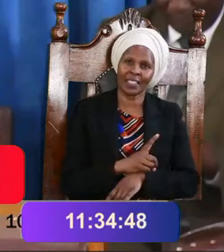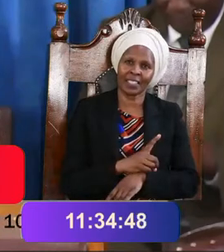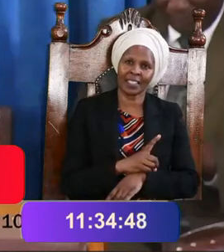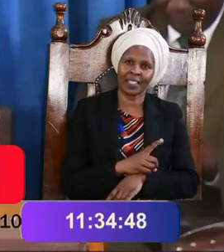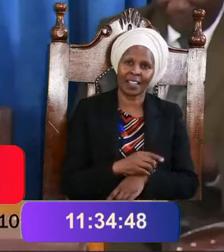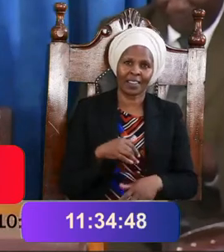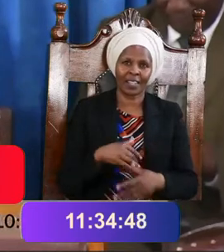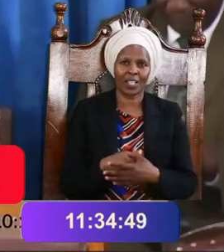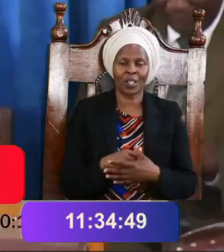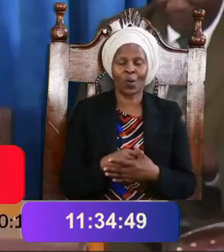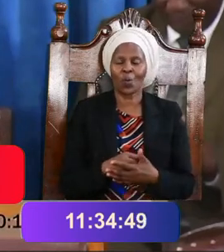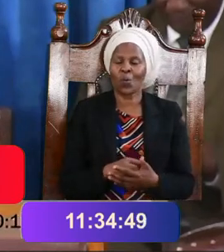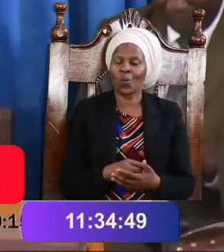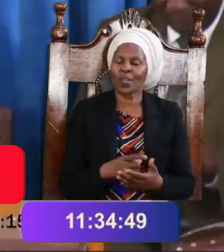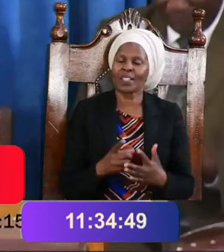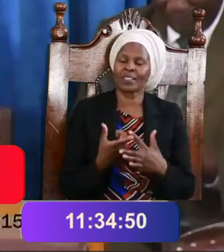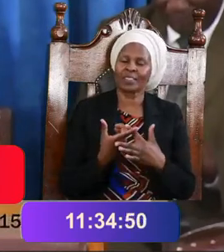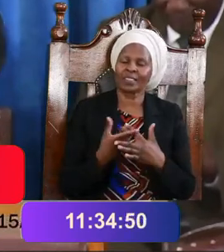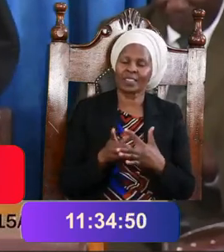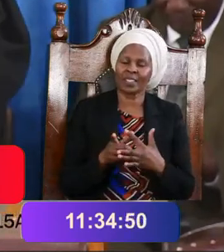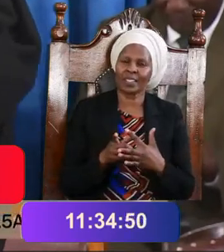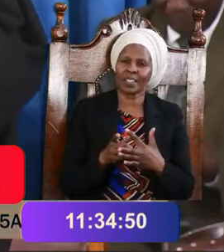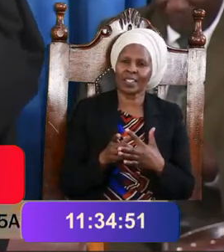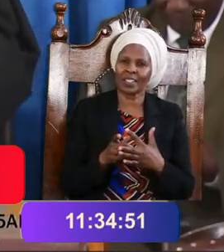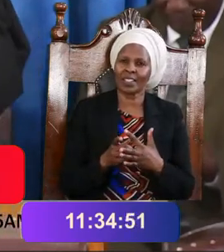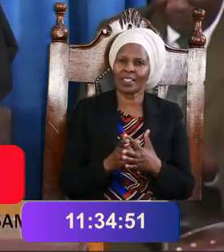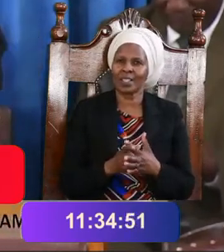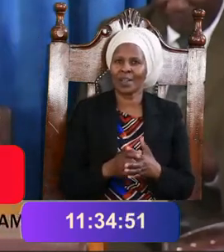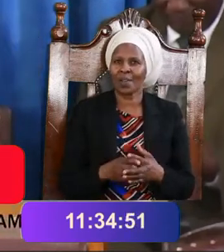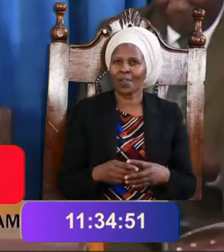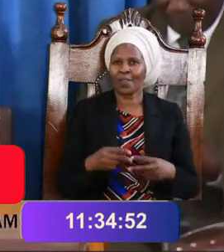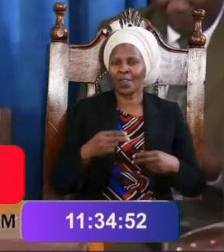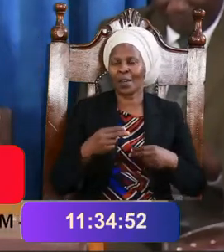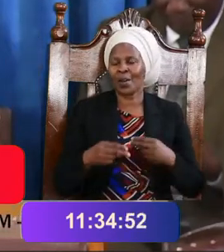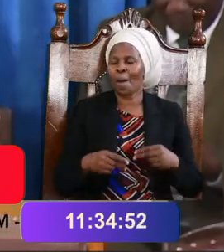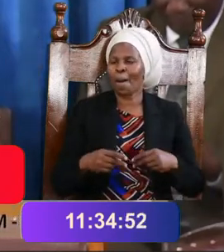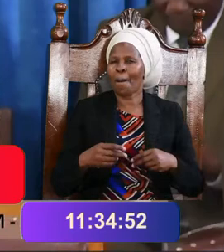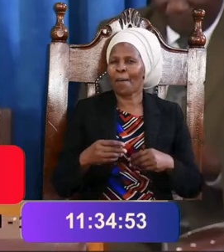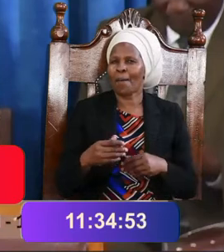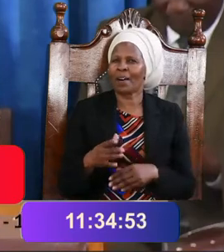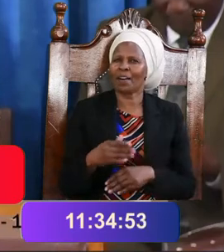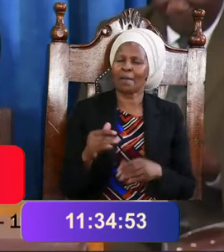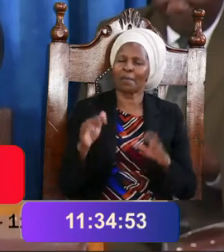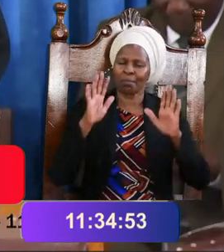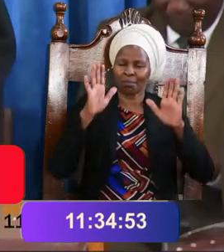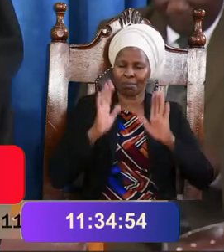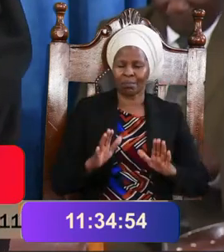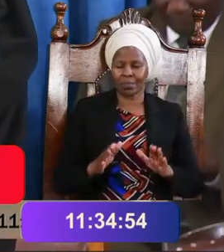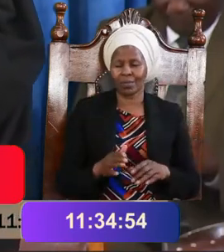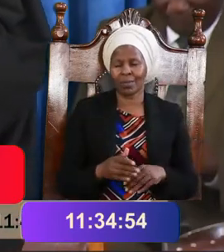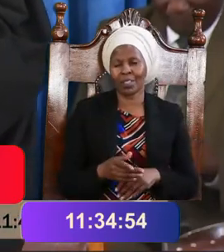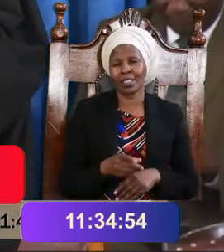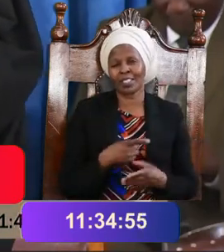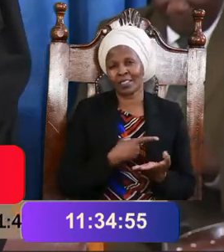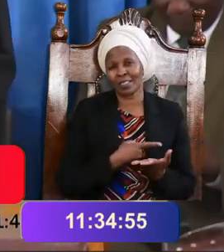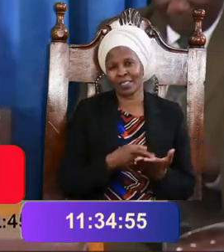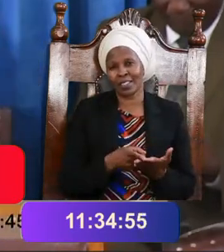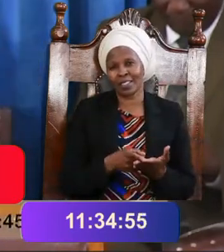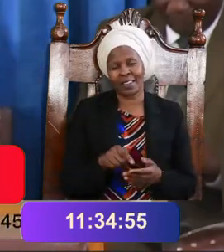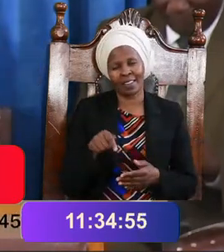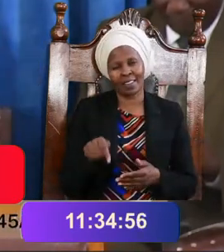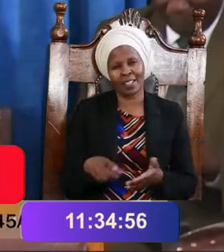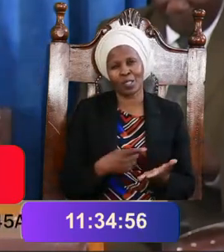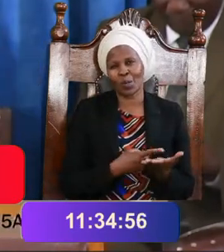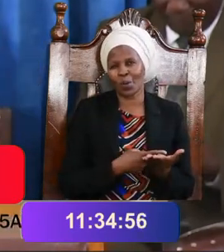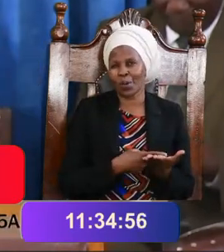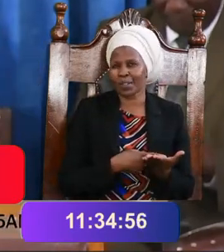ya Pasaka. Na ni wiki ambayo ni muhimu sana katika maisha ya Ukristo. Hii wiki